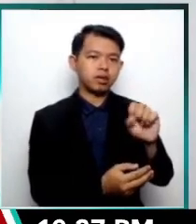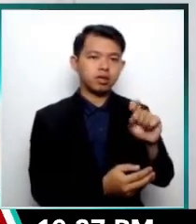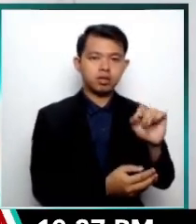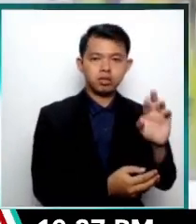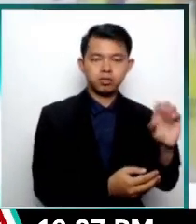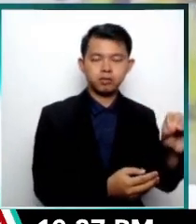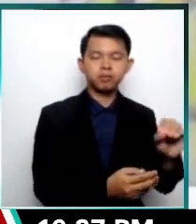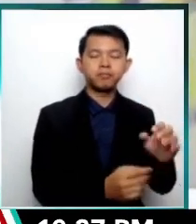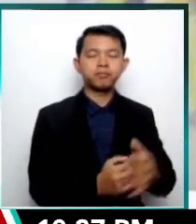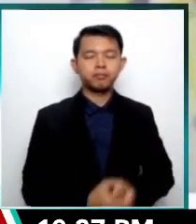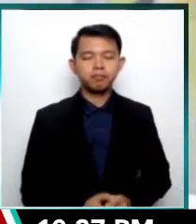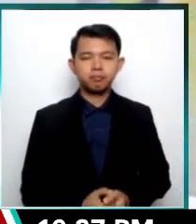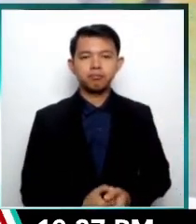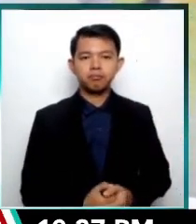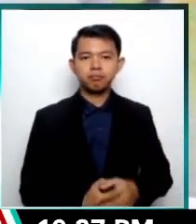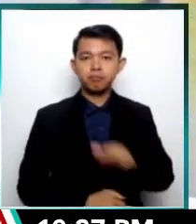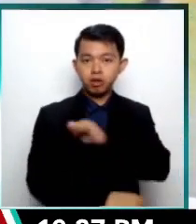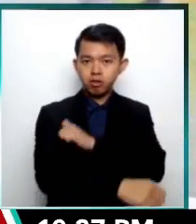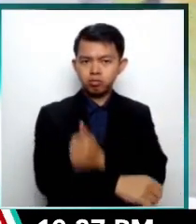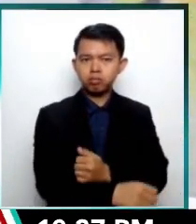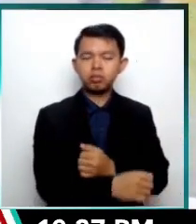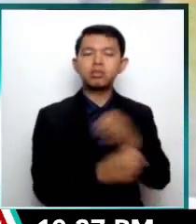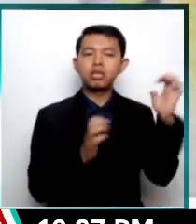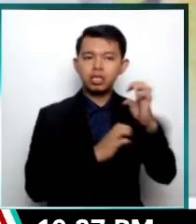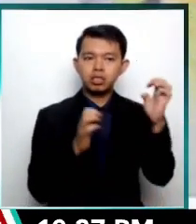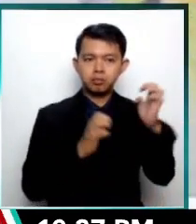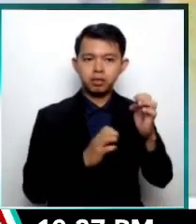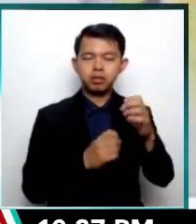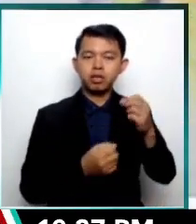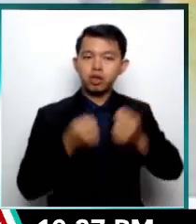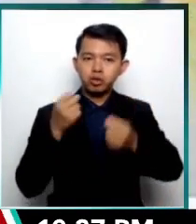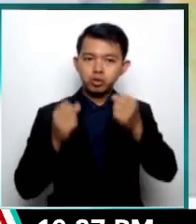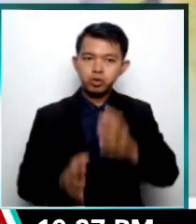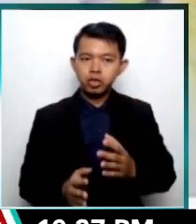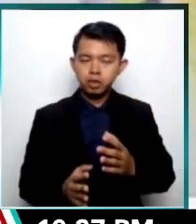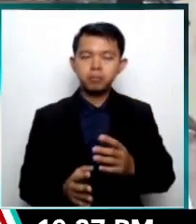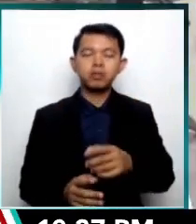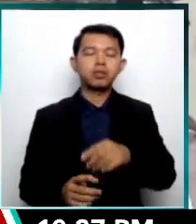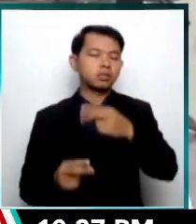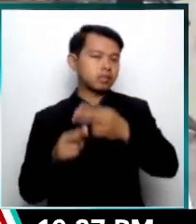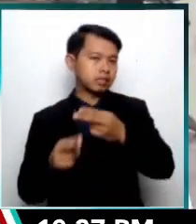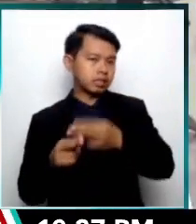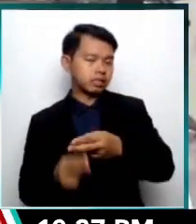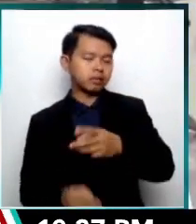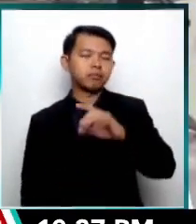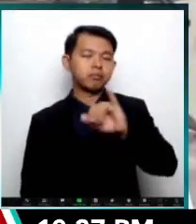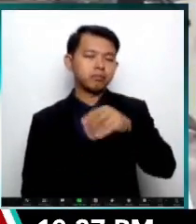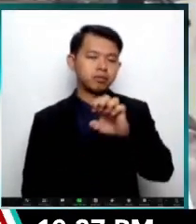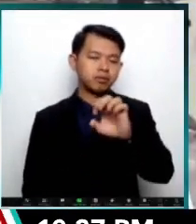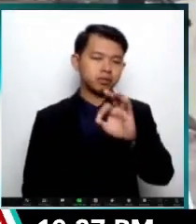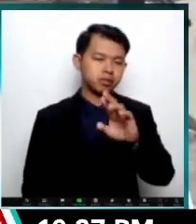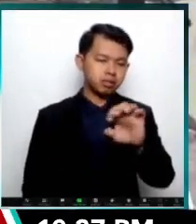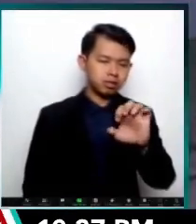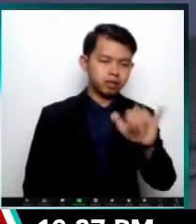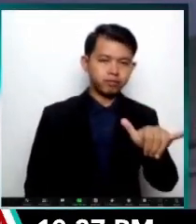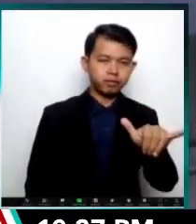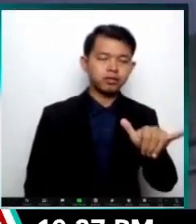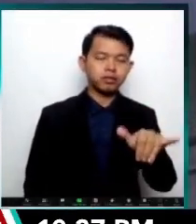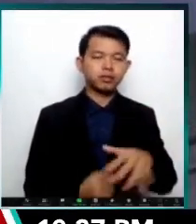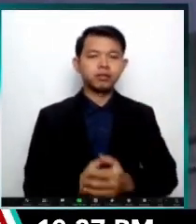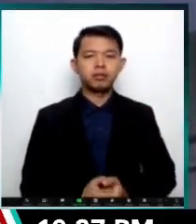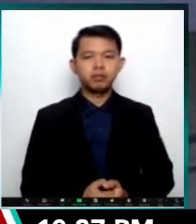ang driver bodyguard nitong si Jeffrey Magpantay. Siya raw kasi ang itinuturo ng mga saksi na nagmamando